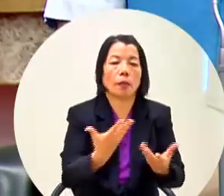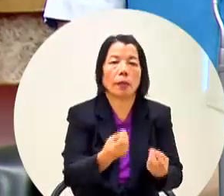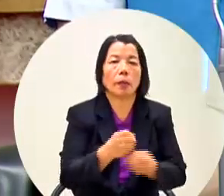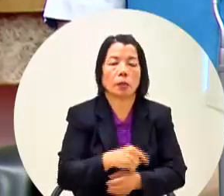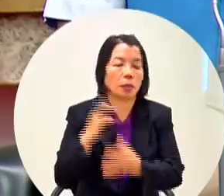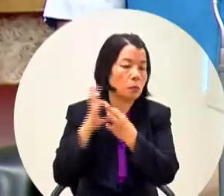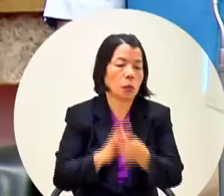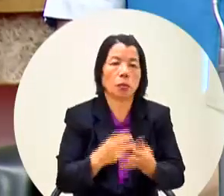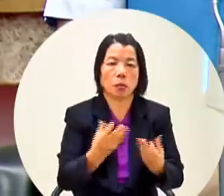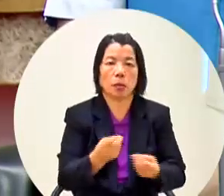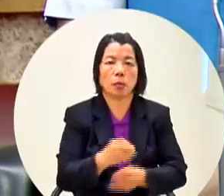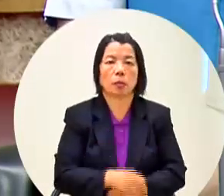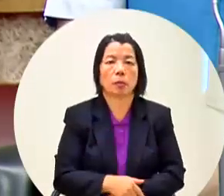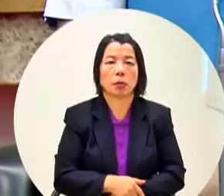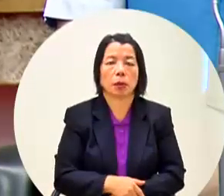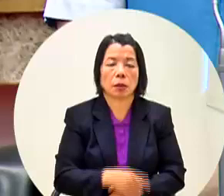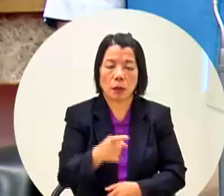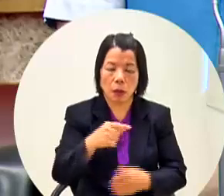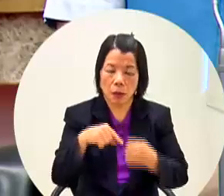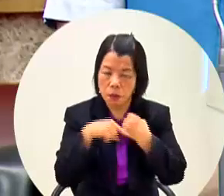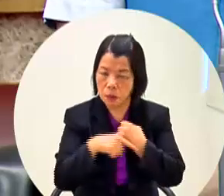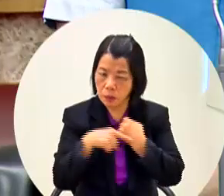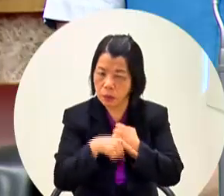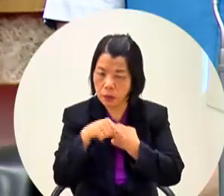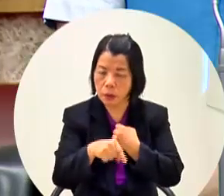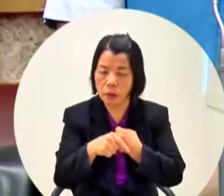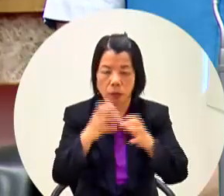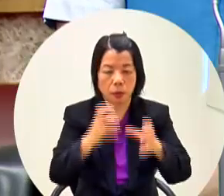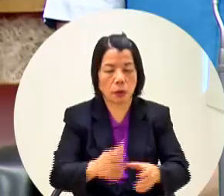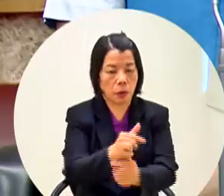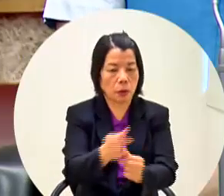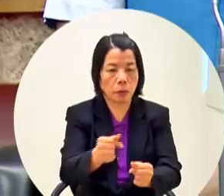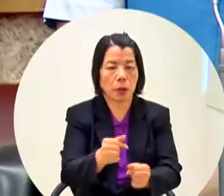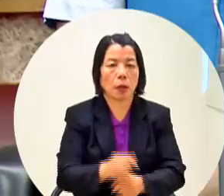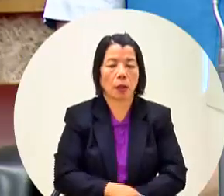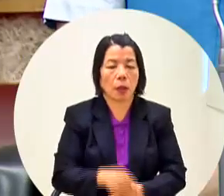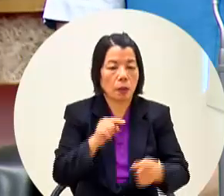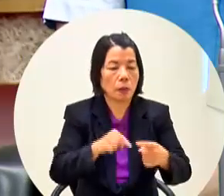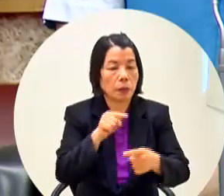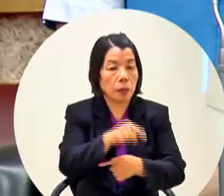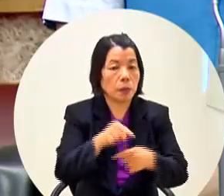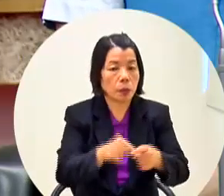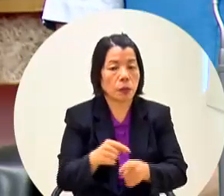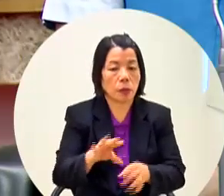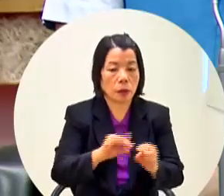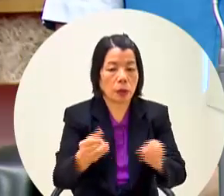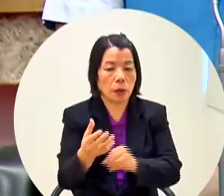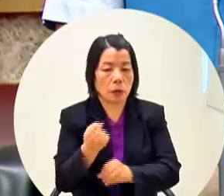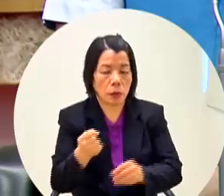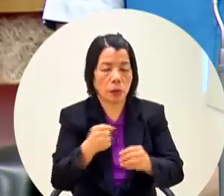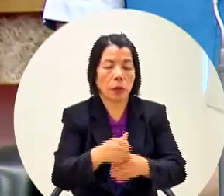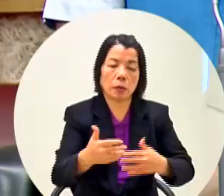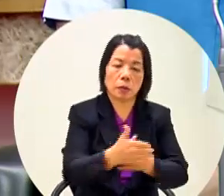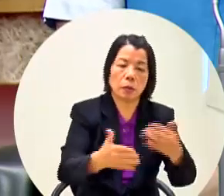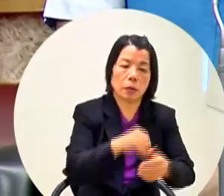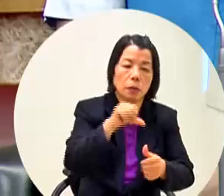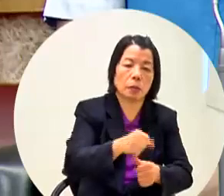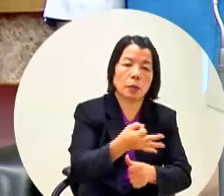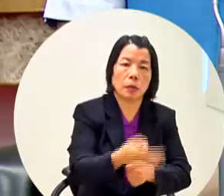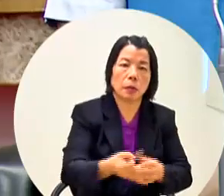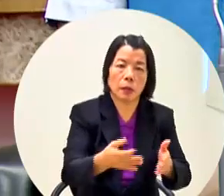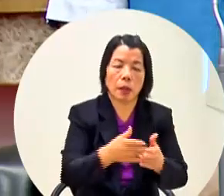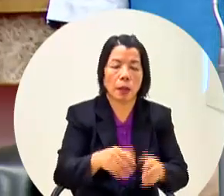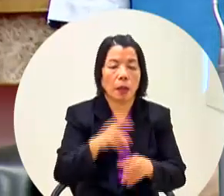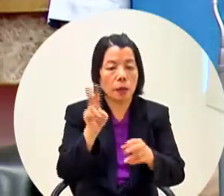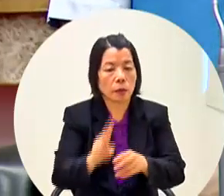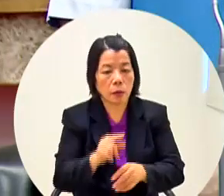啊，所以说好好去建立这些东西，不管是平均地权或停车收费、交通罚款的，现在你们的电子，现在网络